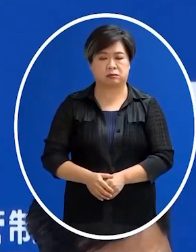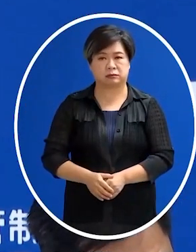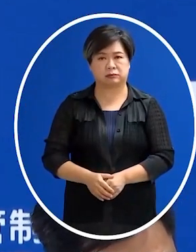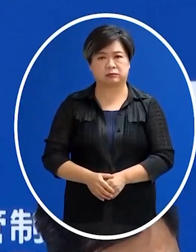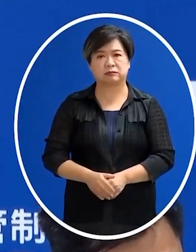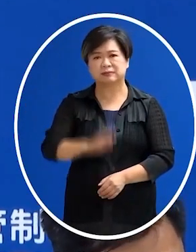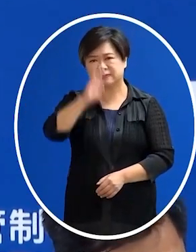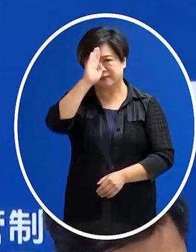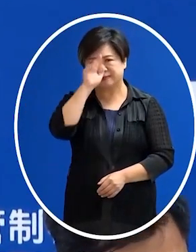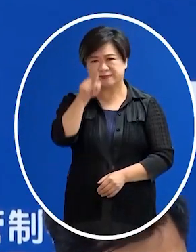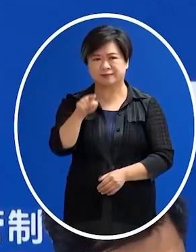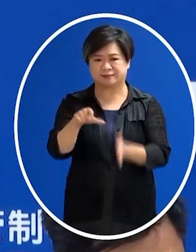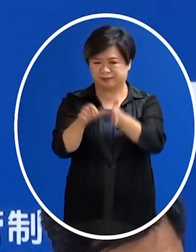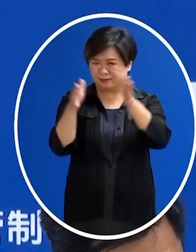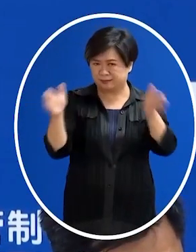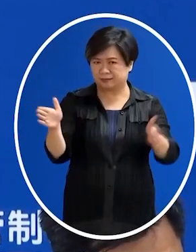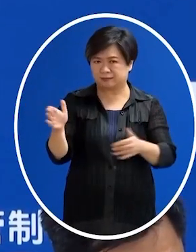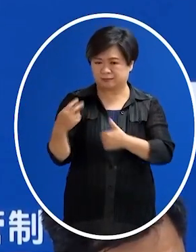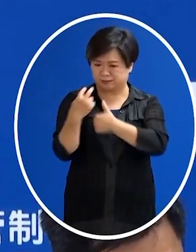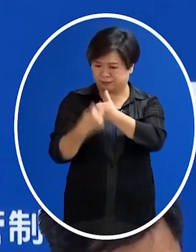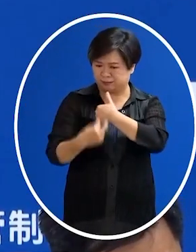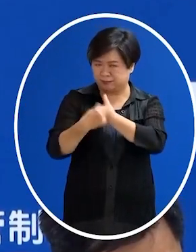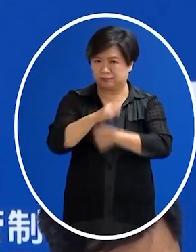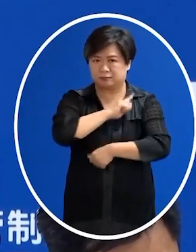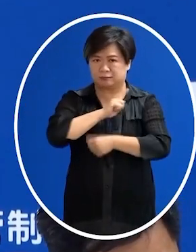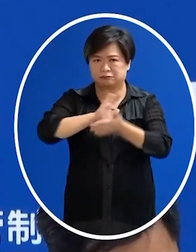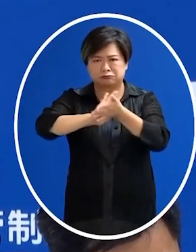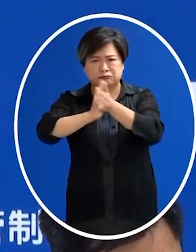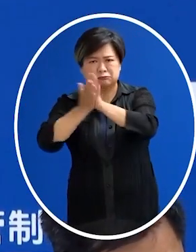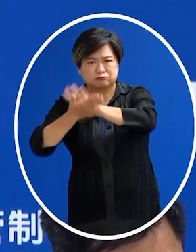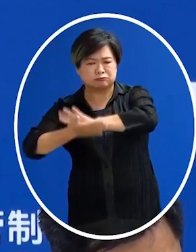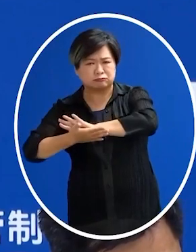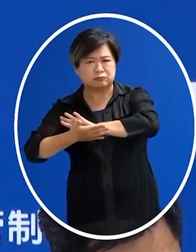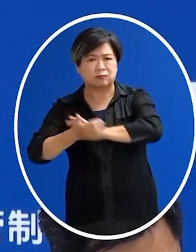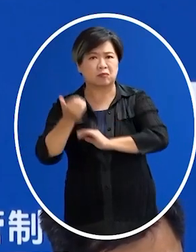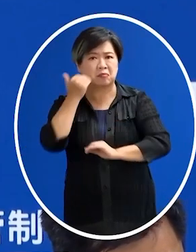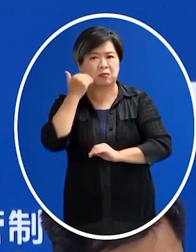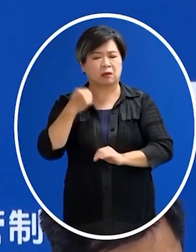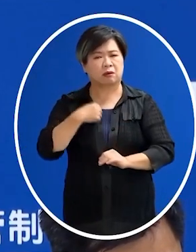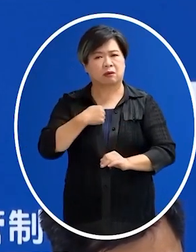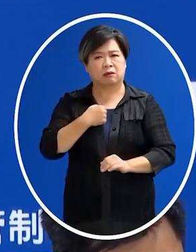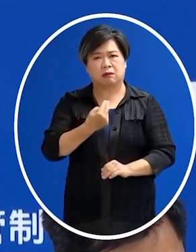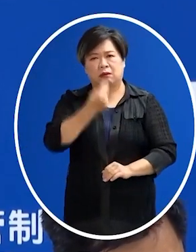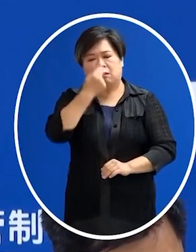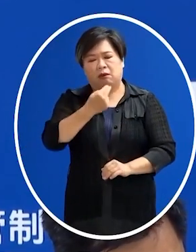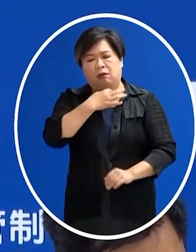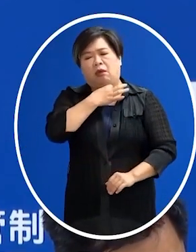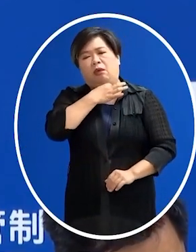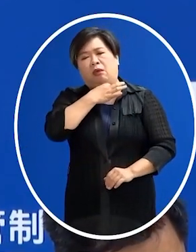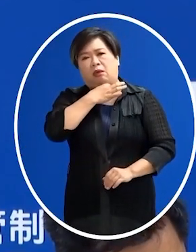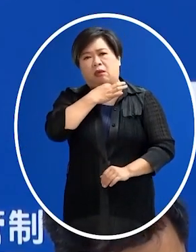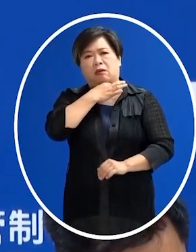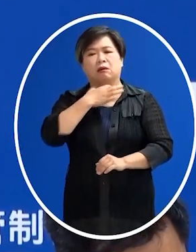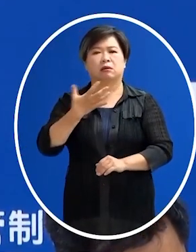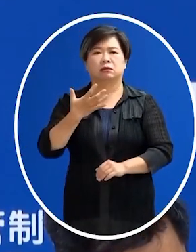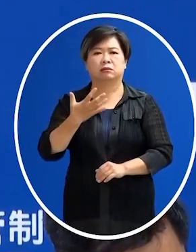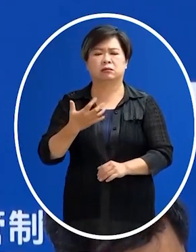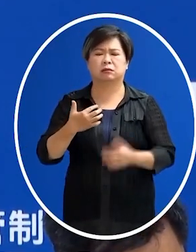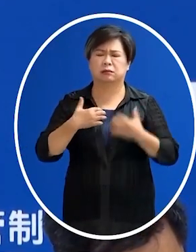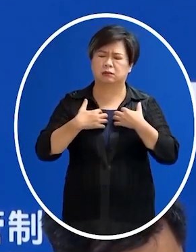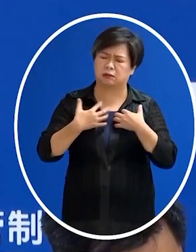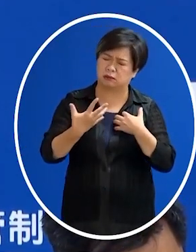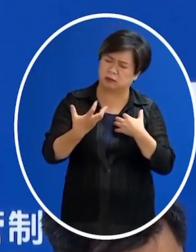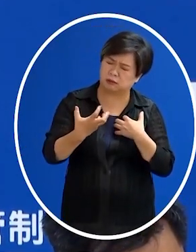段时间呢，也先注意自身的变化。如果假设你有出现呼吸困难、持续性的胸